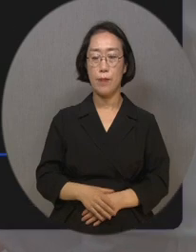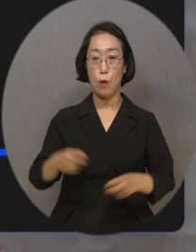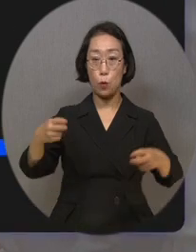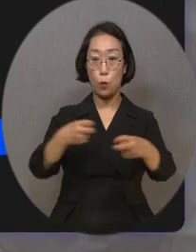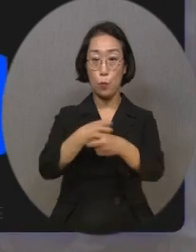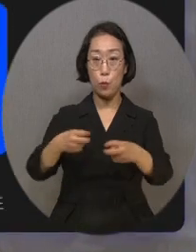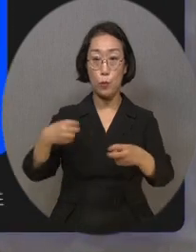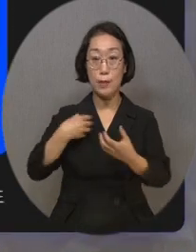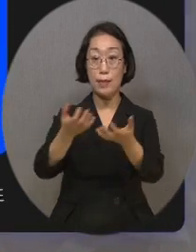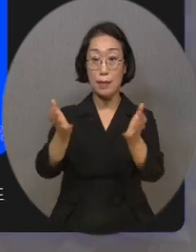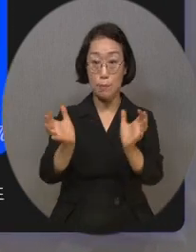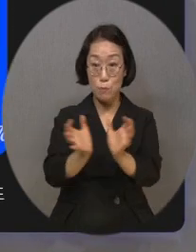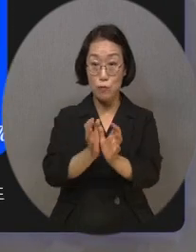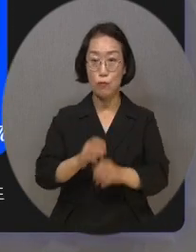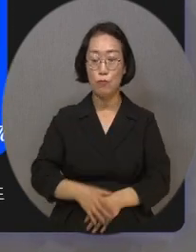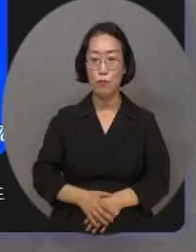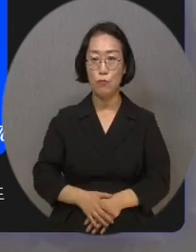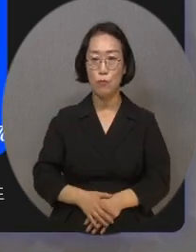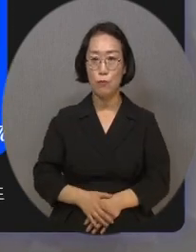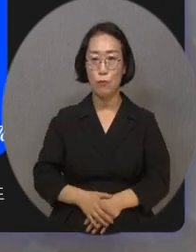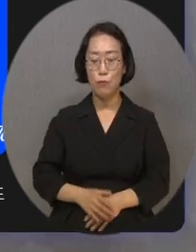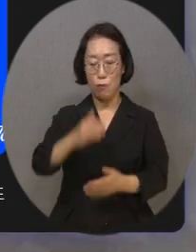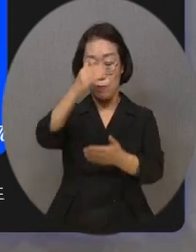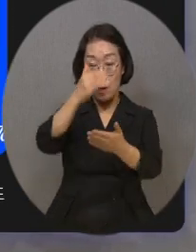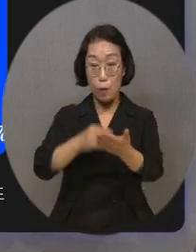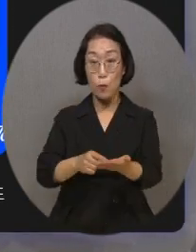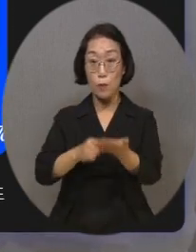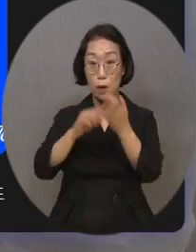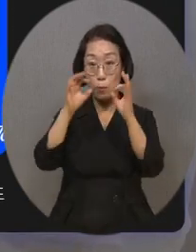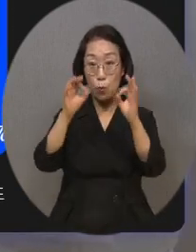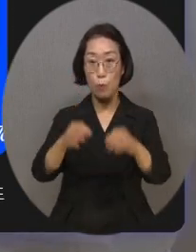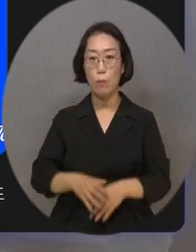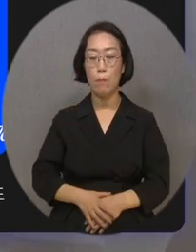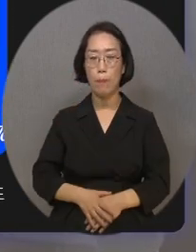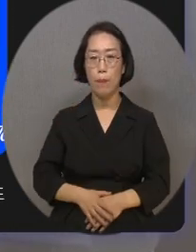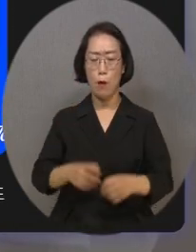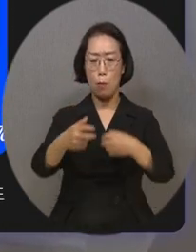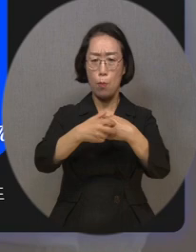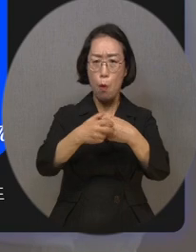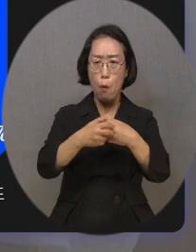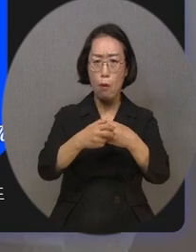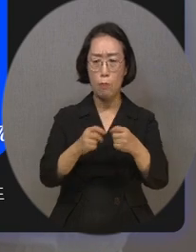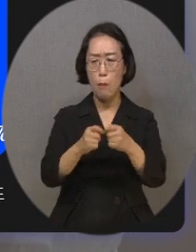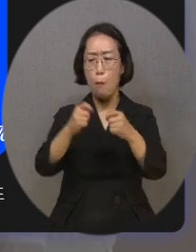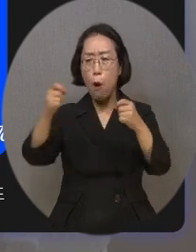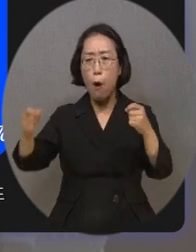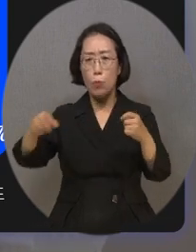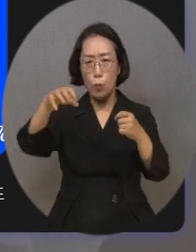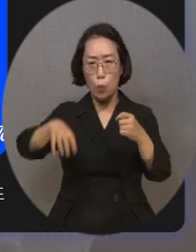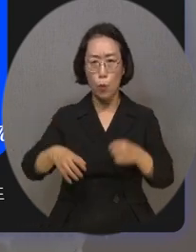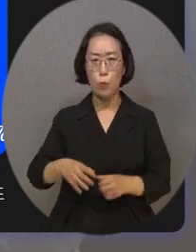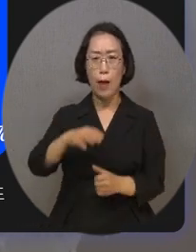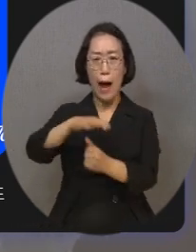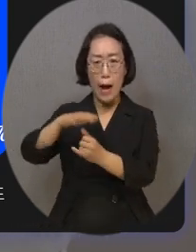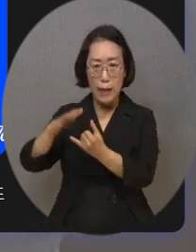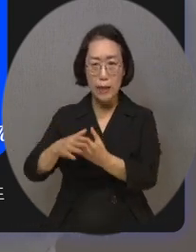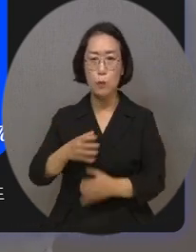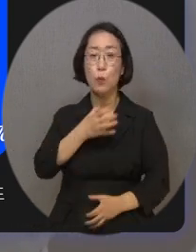국토교통부에서 발간한 2020 국토모니터링 보고서에 따르면 의원서비스 권역외에 거주하는 영유아, 고령자